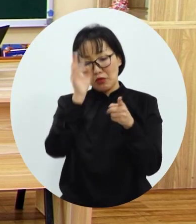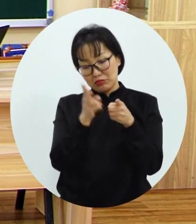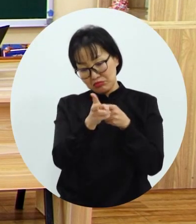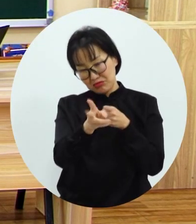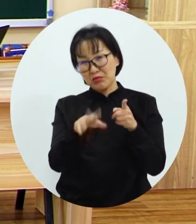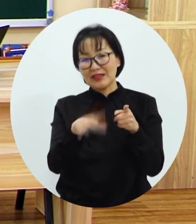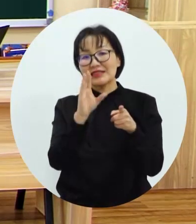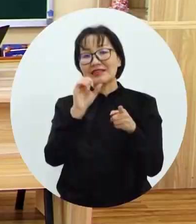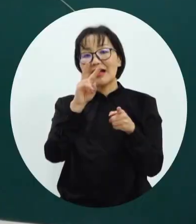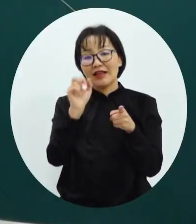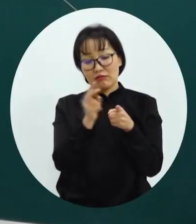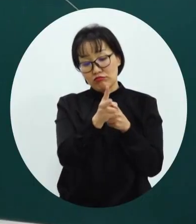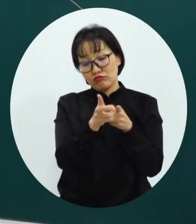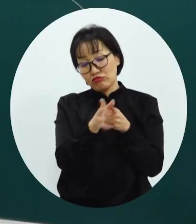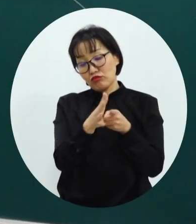За,